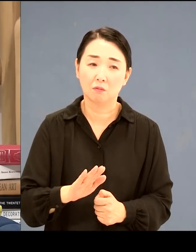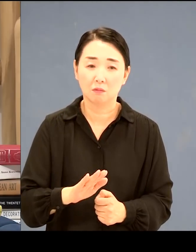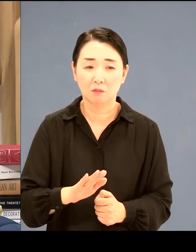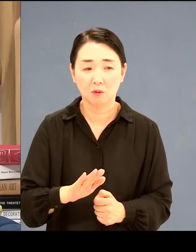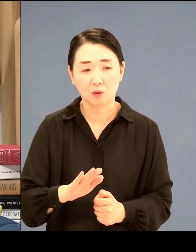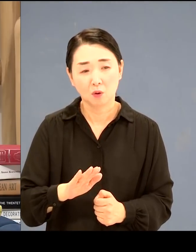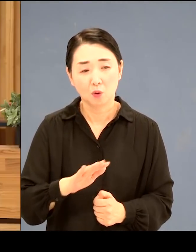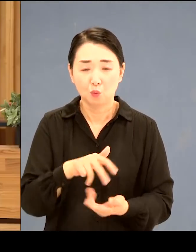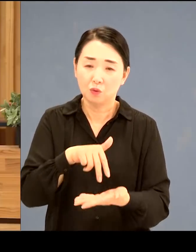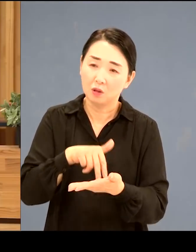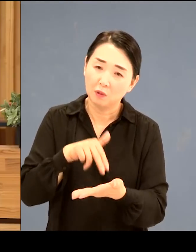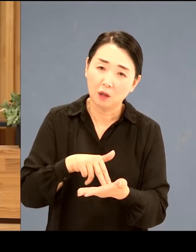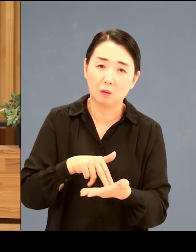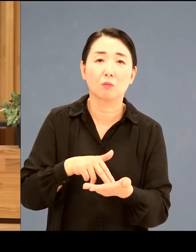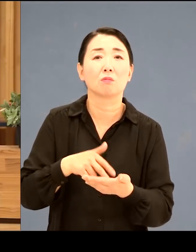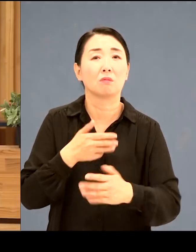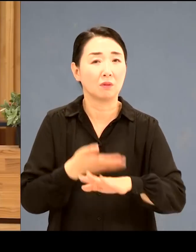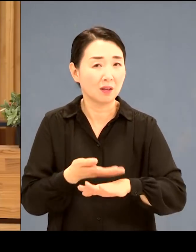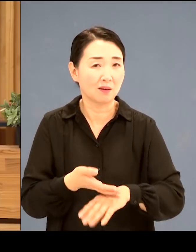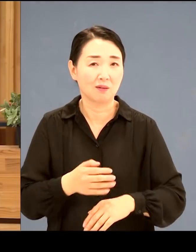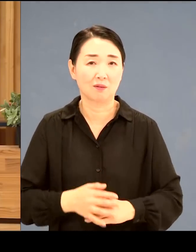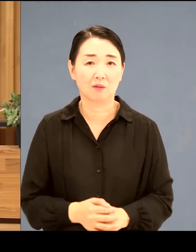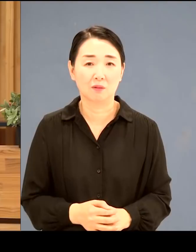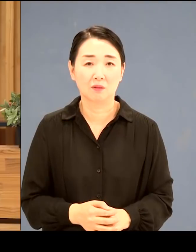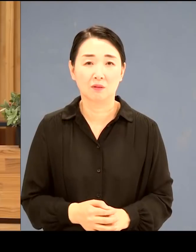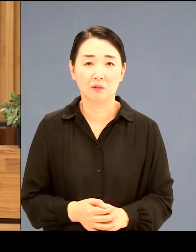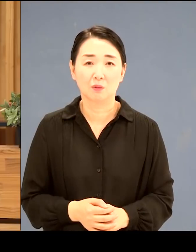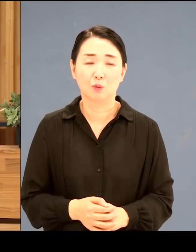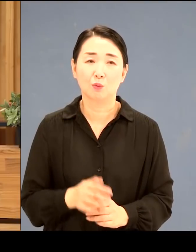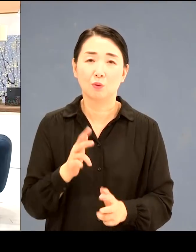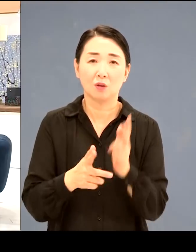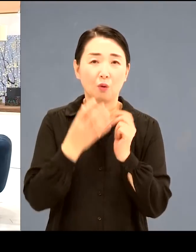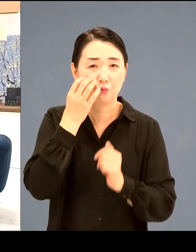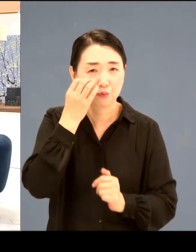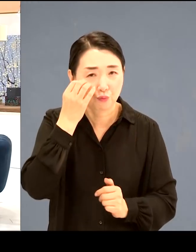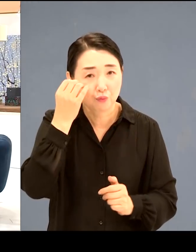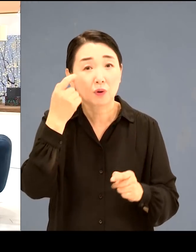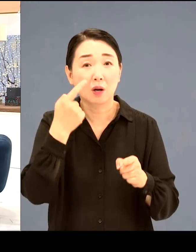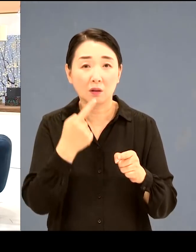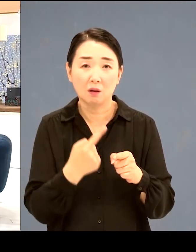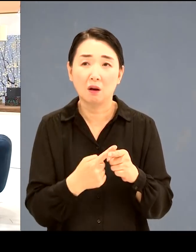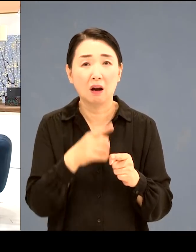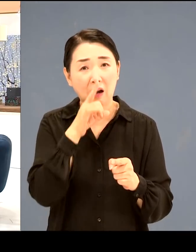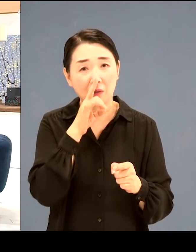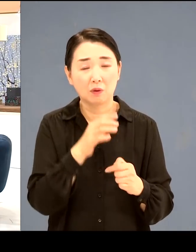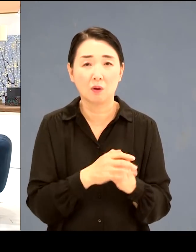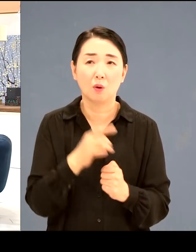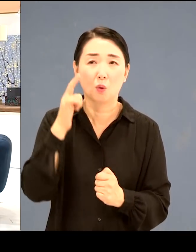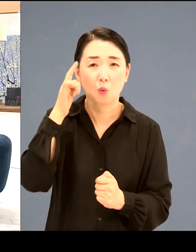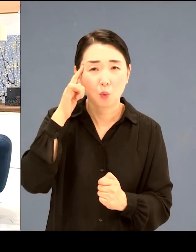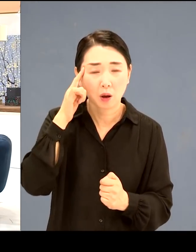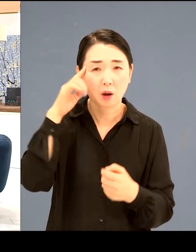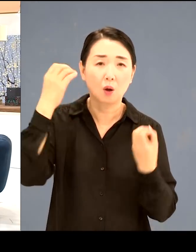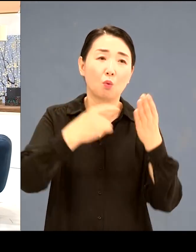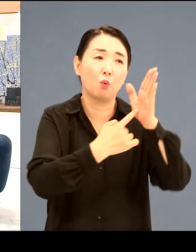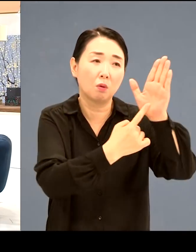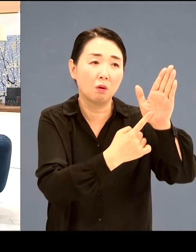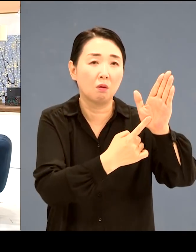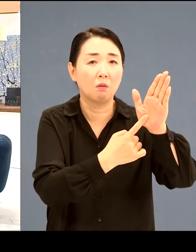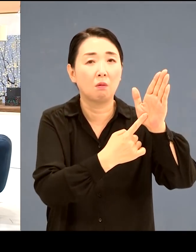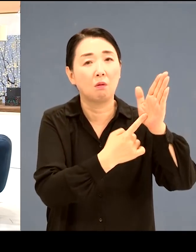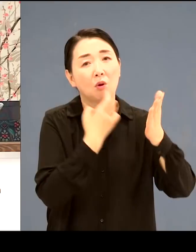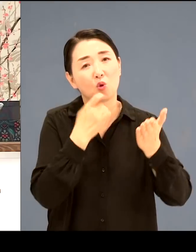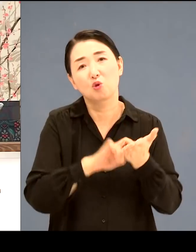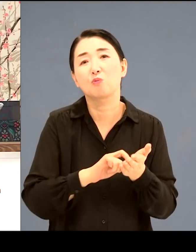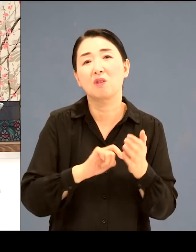생각이랑은 또 다르더라고요. 그러면 그것도 좀 잘 되다가 공연하는 게 공연이라는 게 또 쉽지 사실 않죠. 쉽지